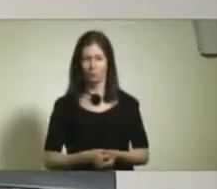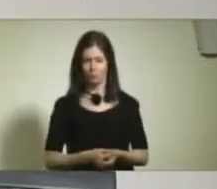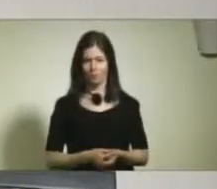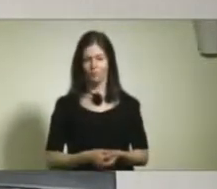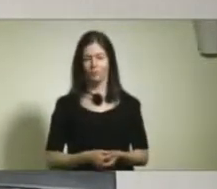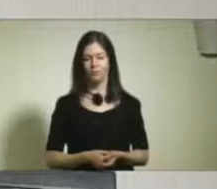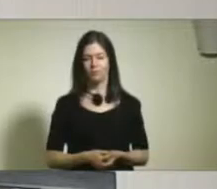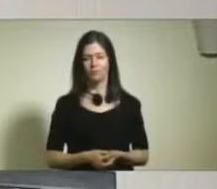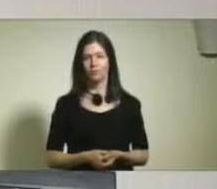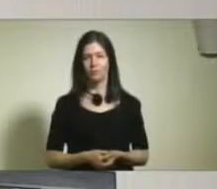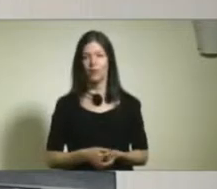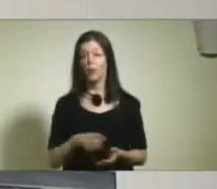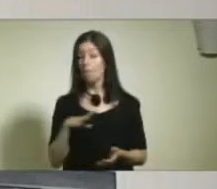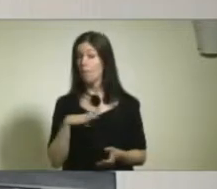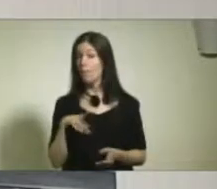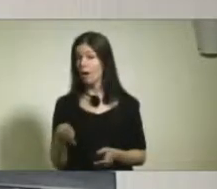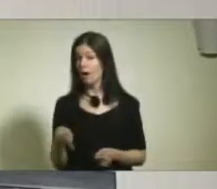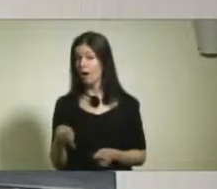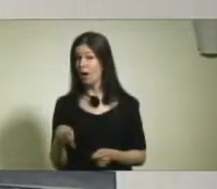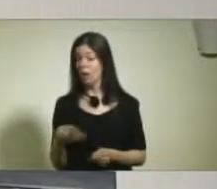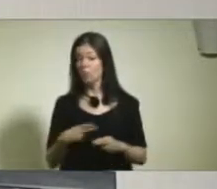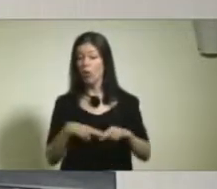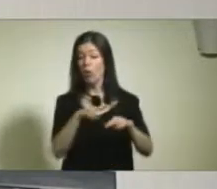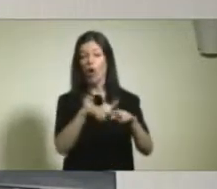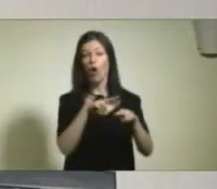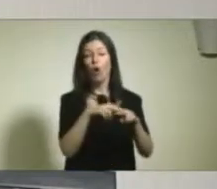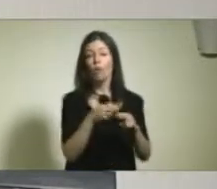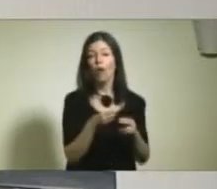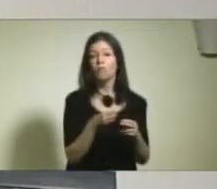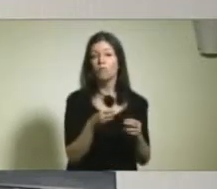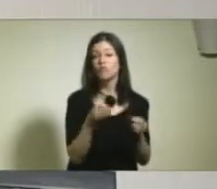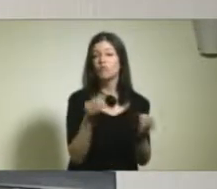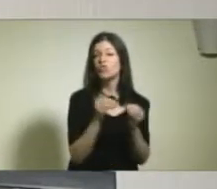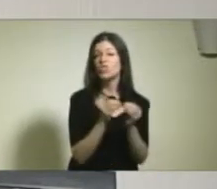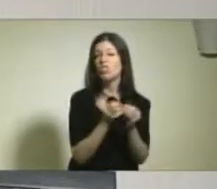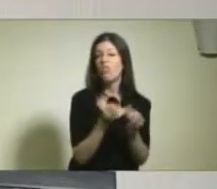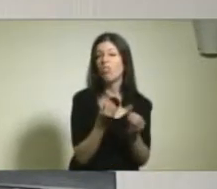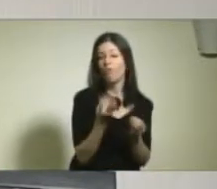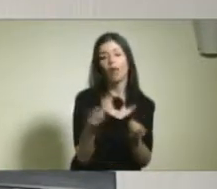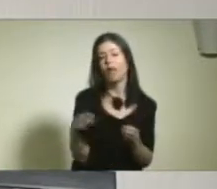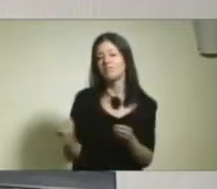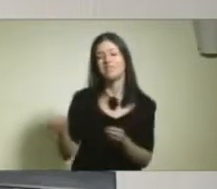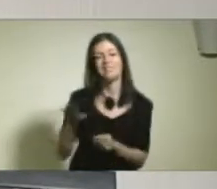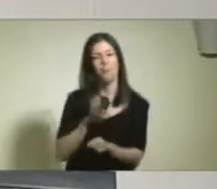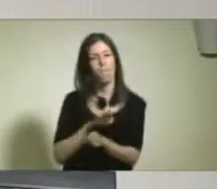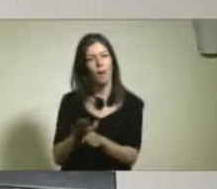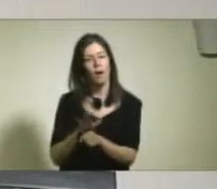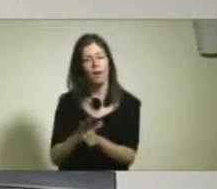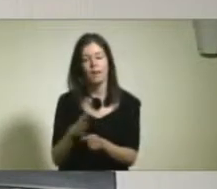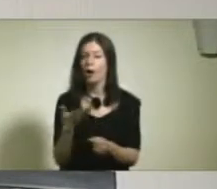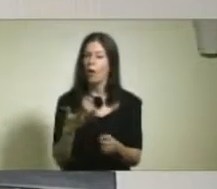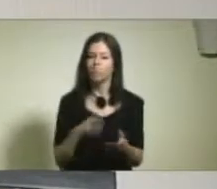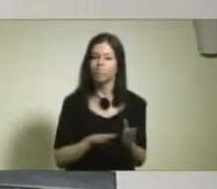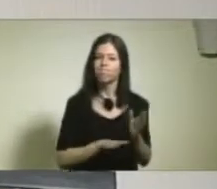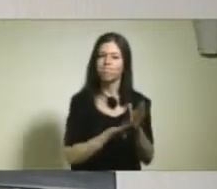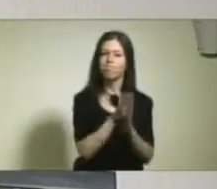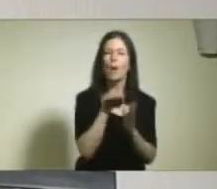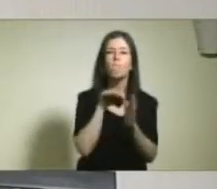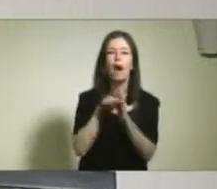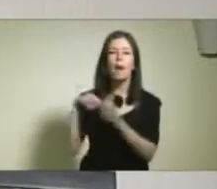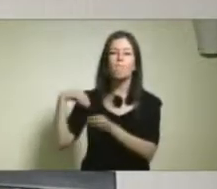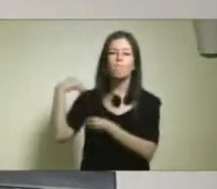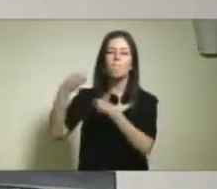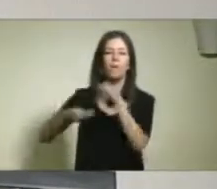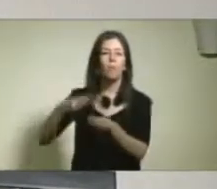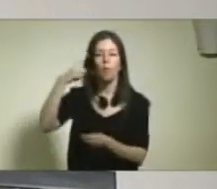pour augmenter notre chiffre d'affaires. Donc on a également développé la banque patrimoniale pour les clients les plus aisés. Et pour